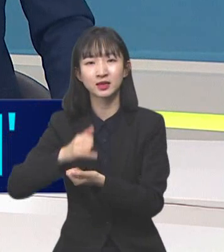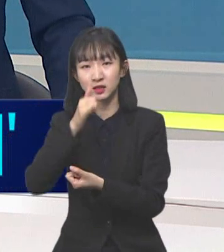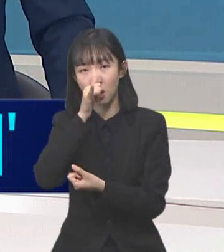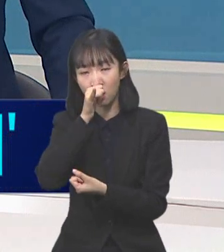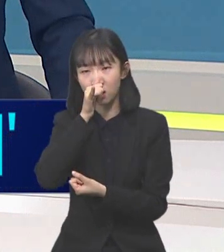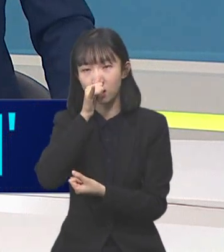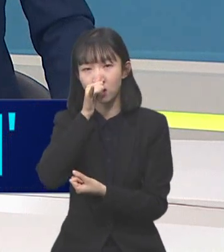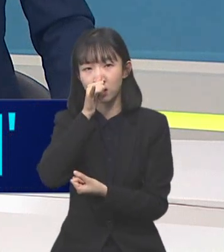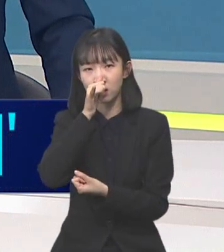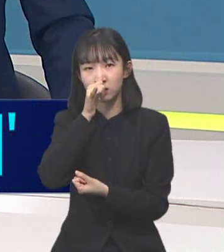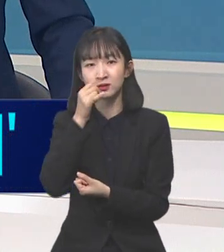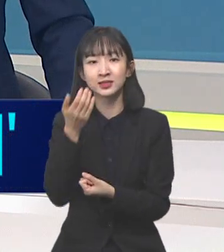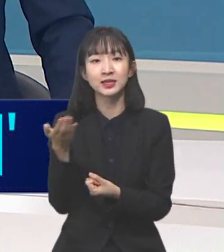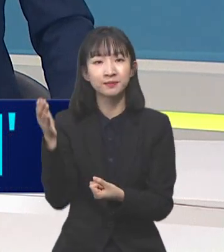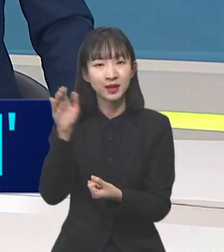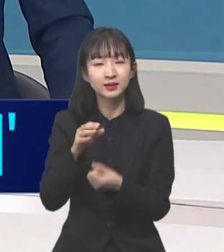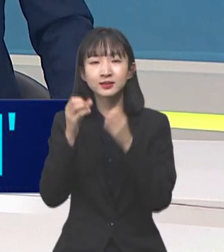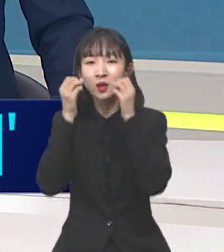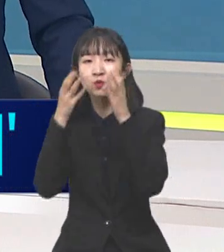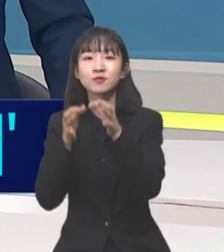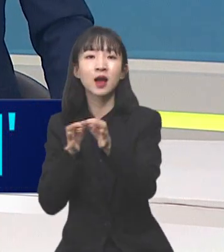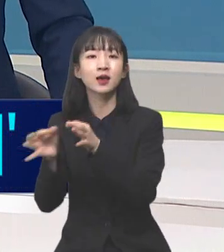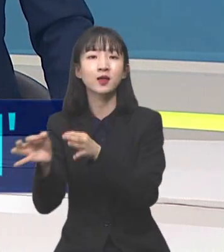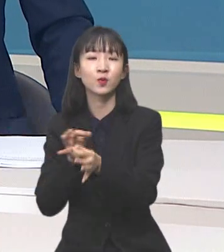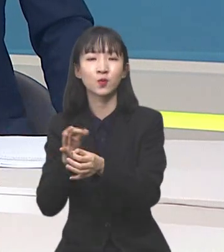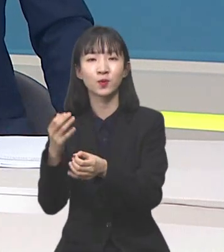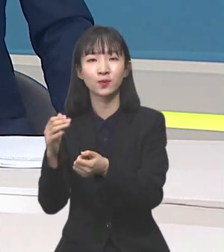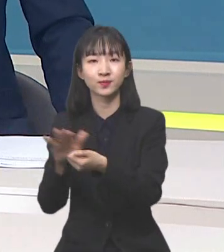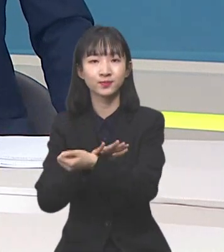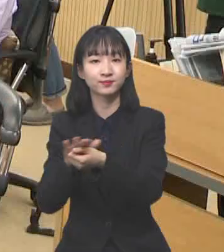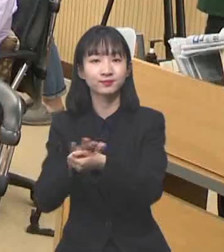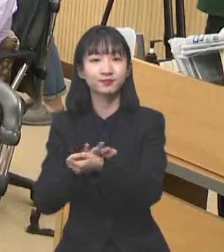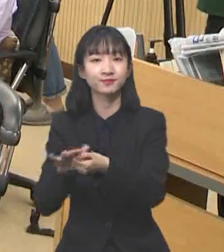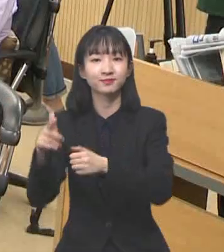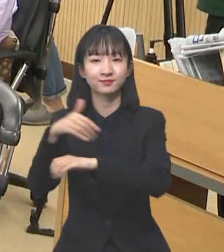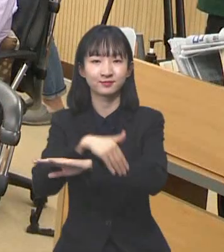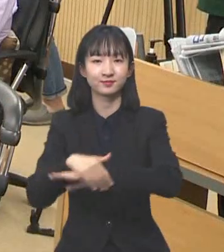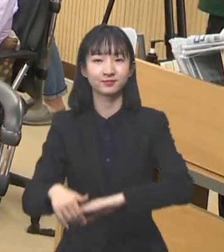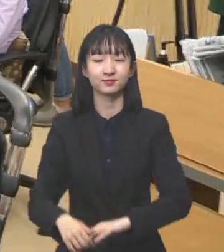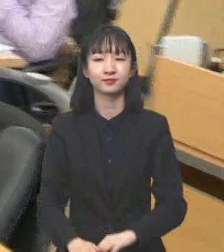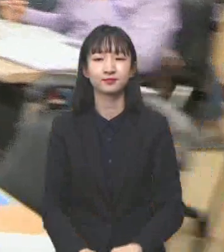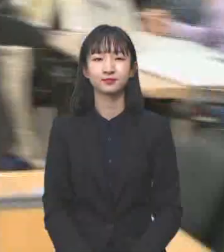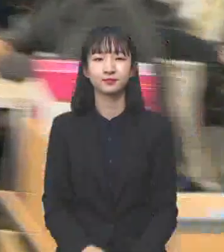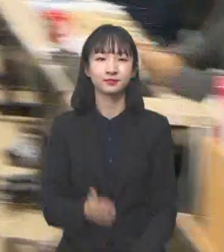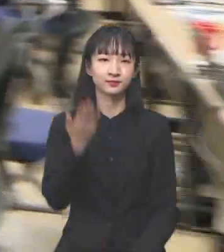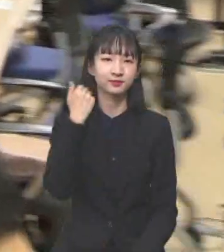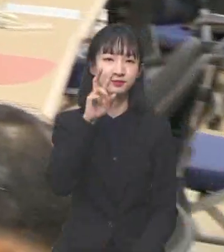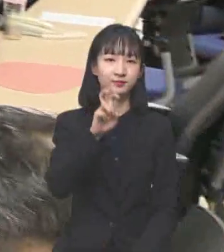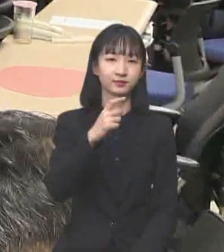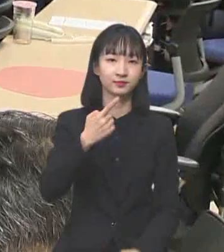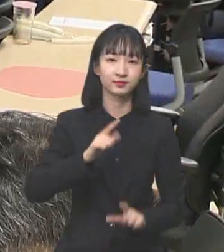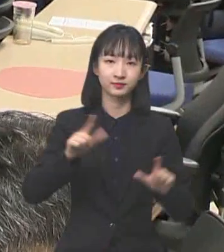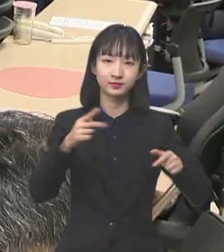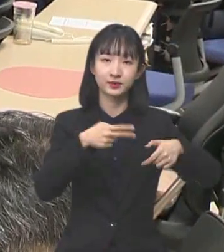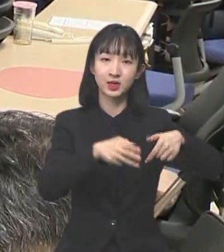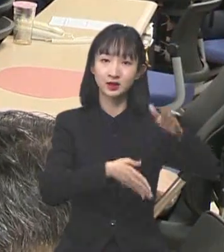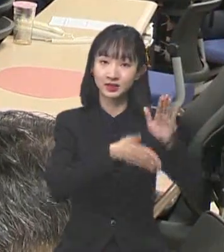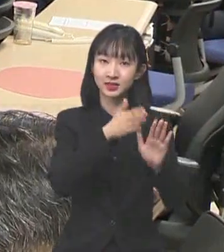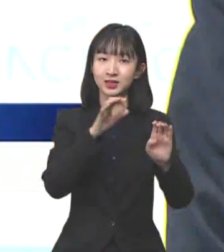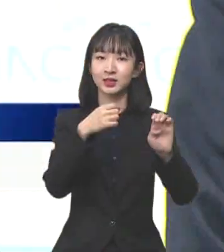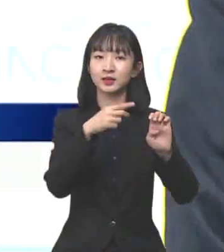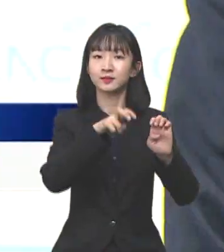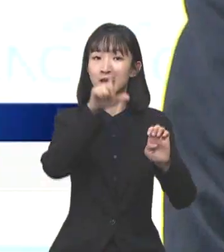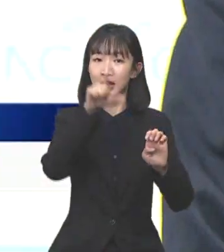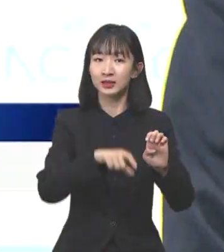등 신규 혜택을 도입한다는 계획입니다 김정 기자 입니다 지난 21일 인천 씨는 인천이 움